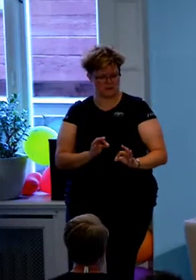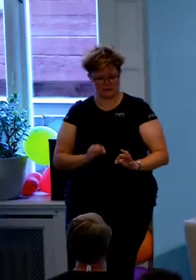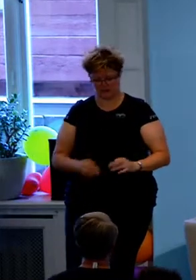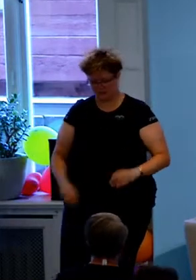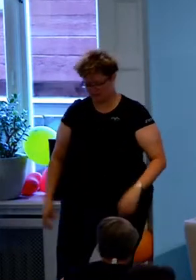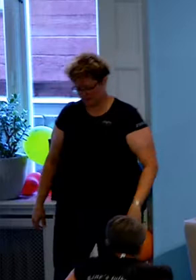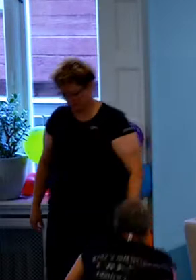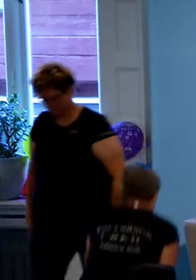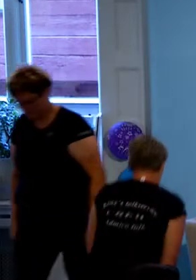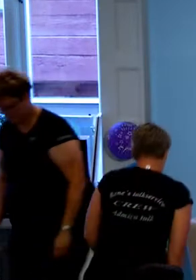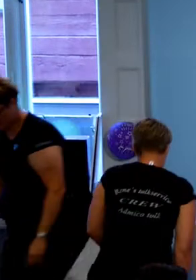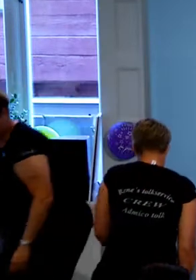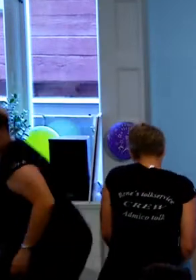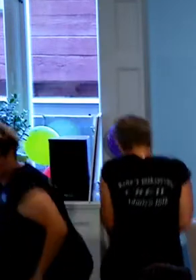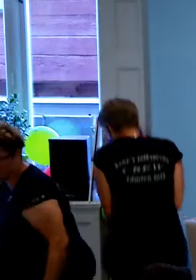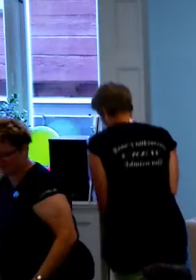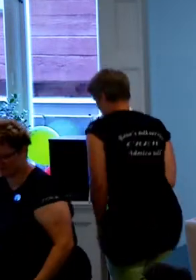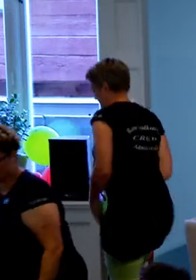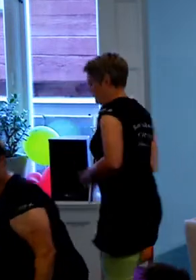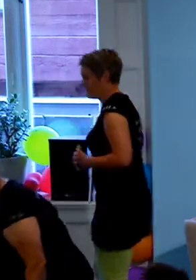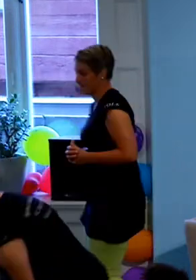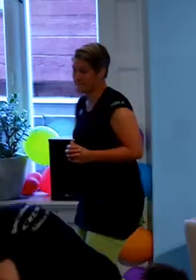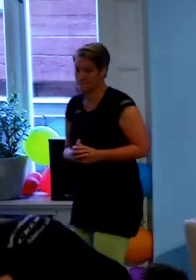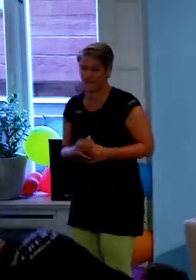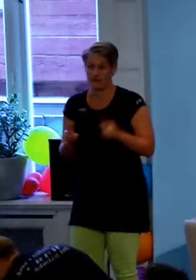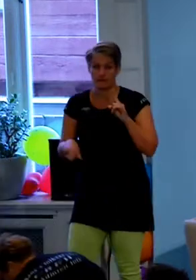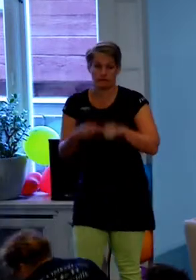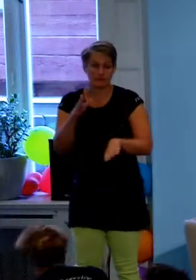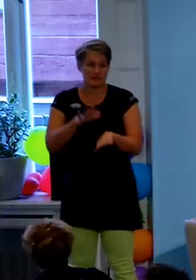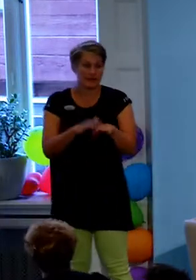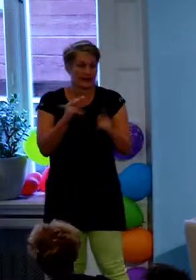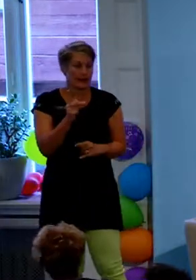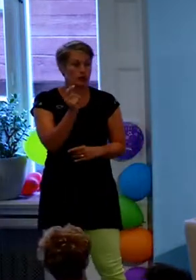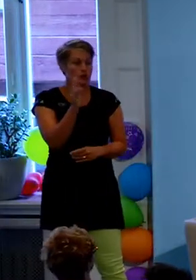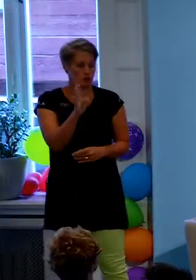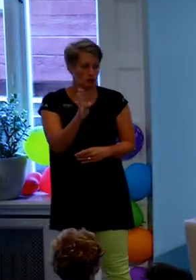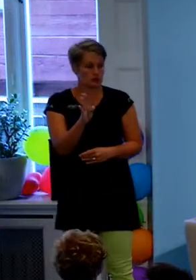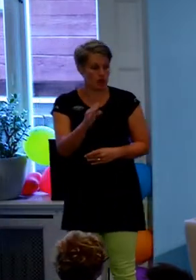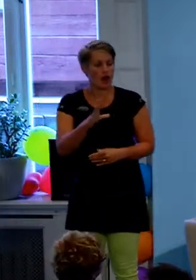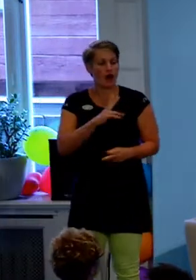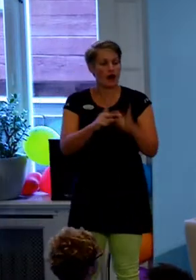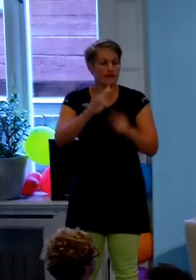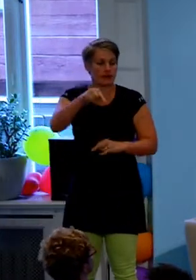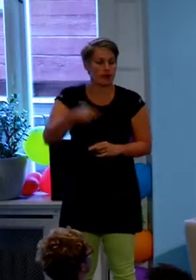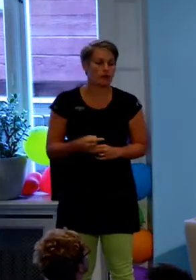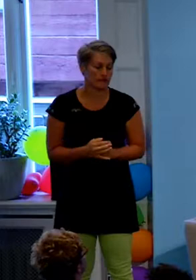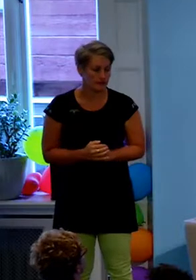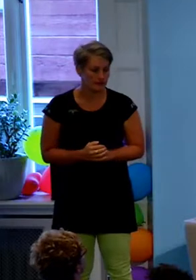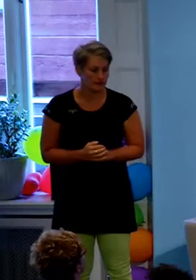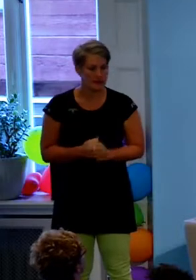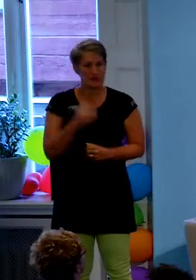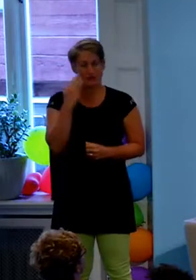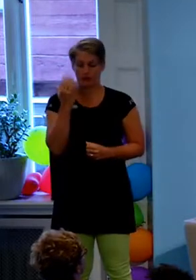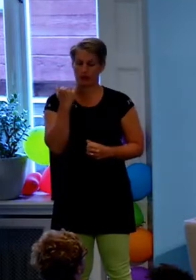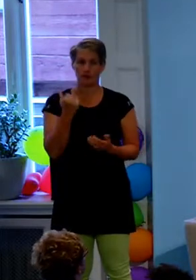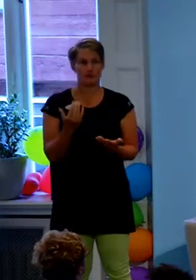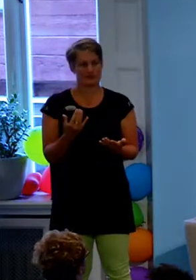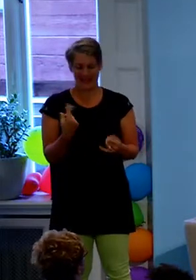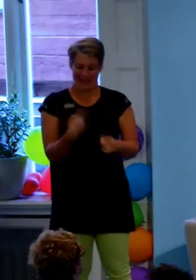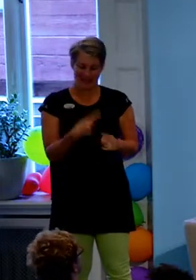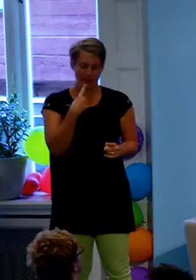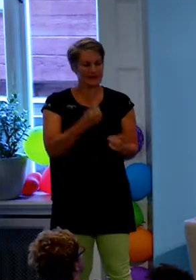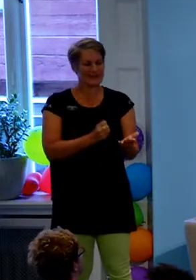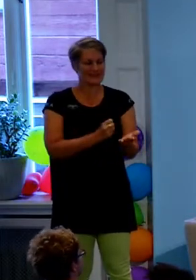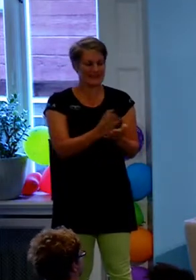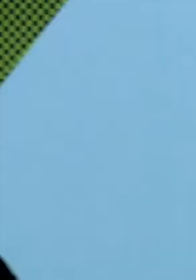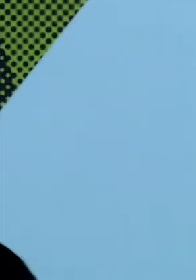men framförallt att kunderna ställer helt andra krav, skulle jag säga. Om jag pratar från ABBs håll. Tidigare har man kanske kunnat sålt för att vara lite enkel. Man